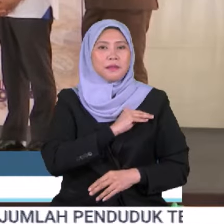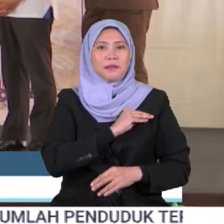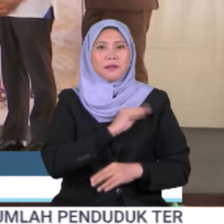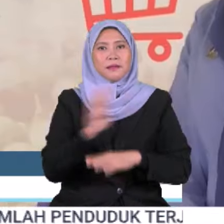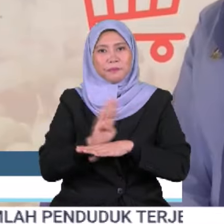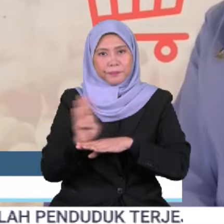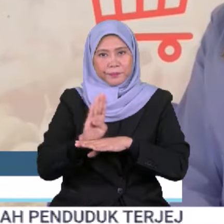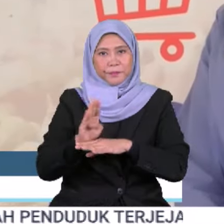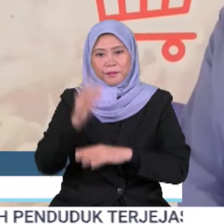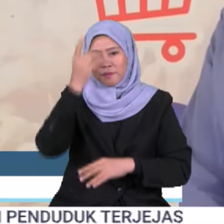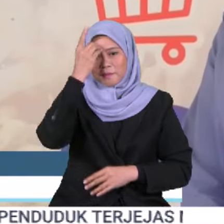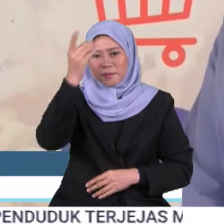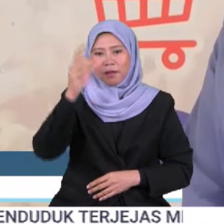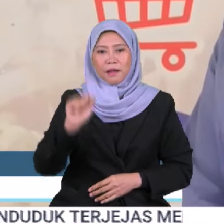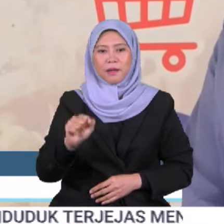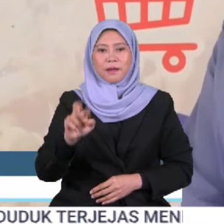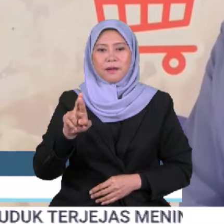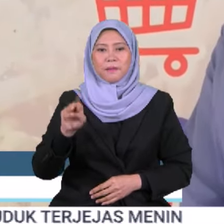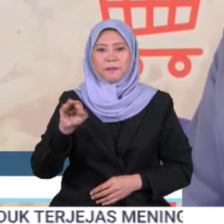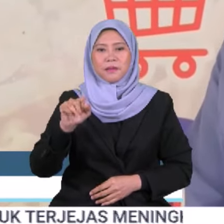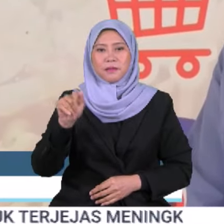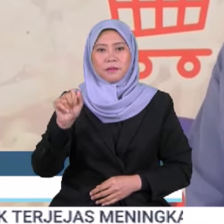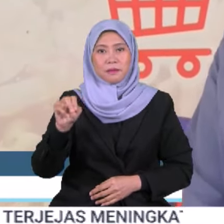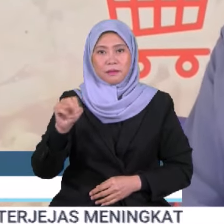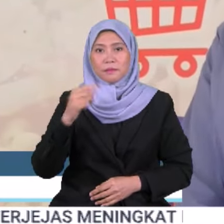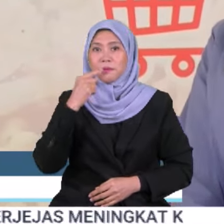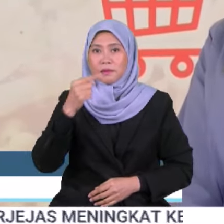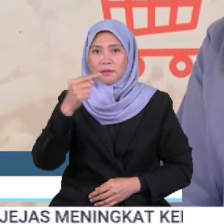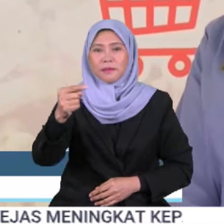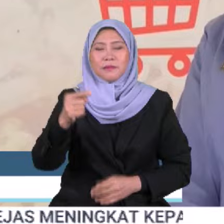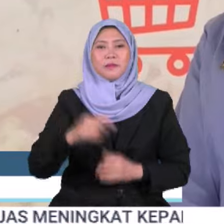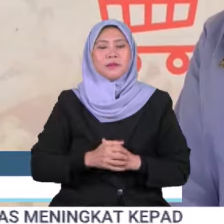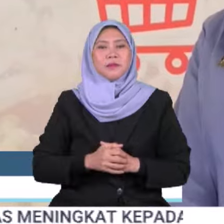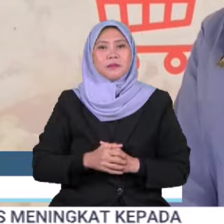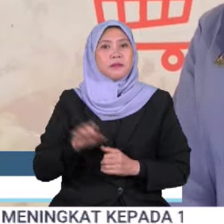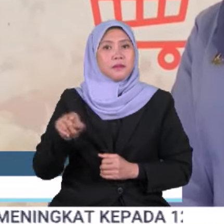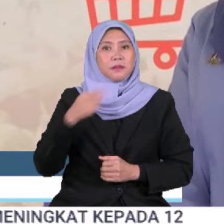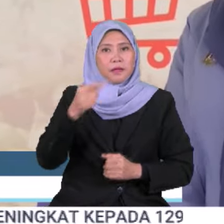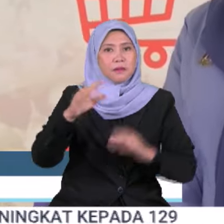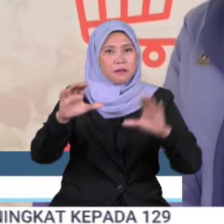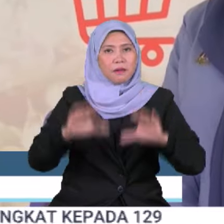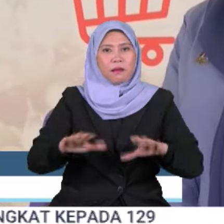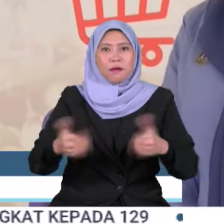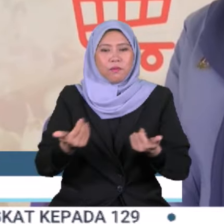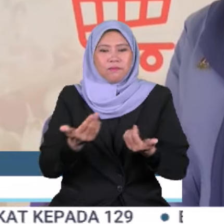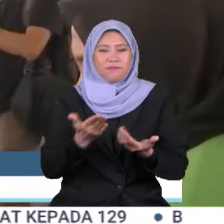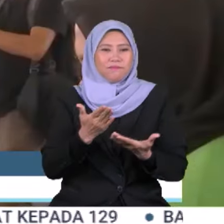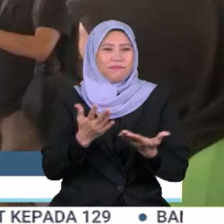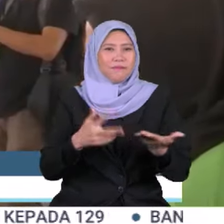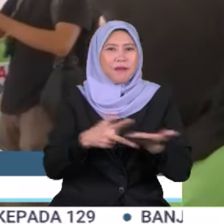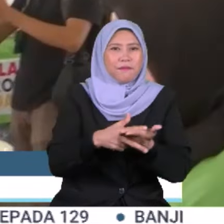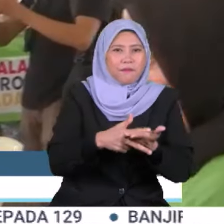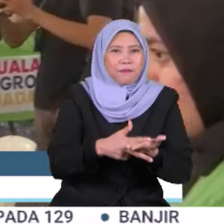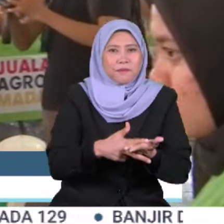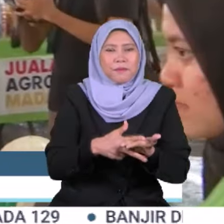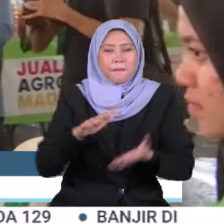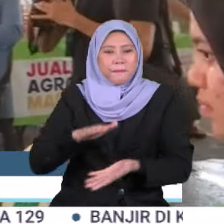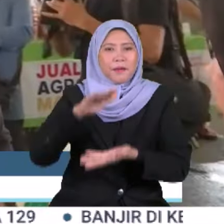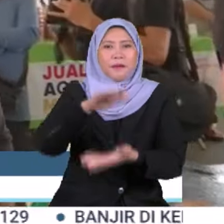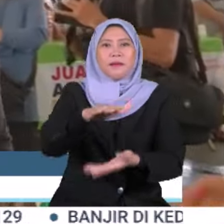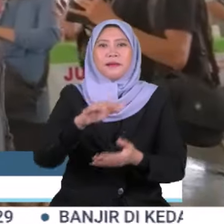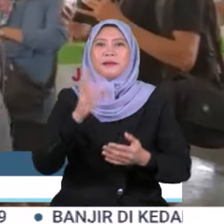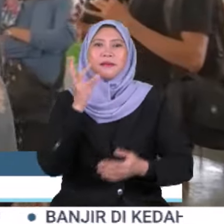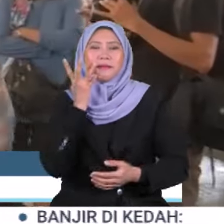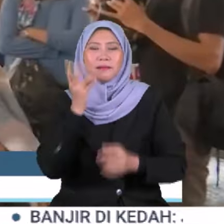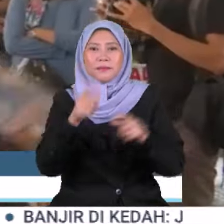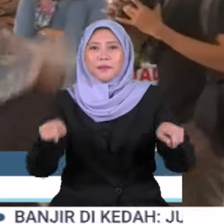Kos Sara Hidup, Dato' Armizan Mohamad Ali berkata, ia langkah mitigasi bagi menangani gangguan sementara bekalan beras tempatan